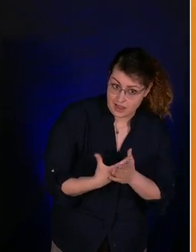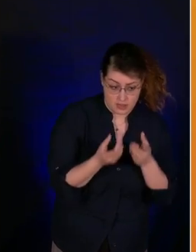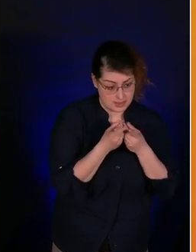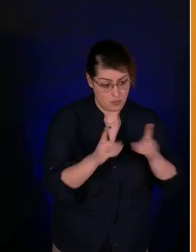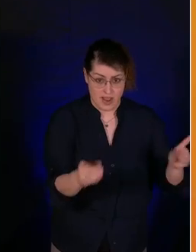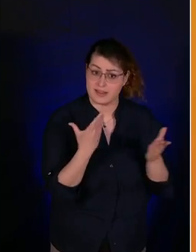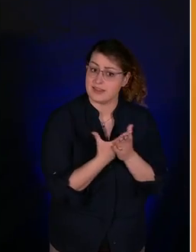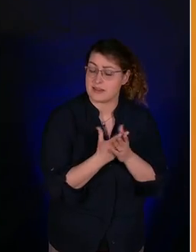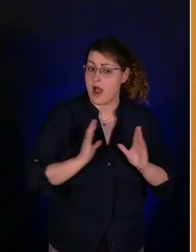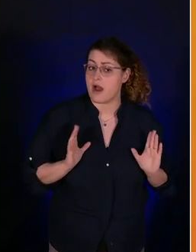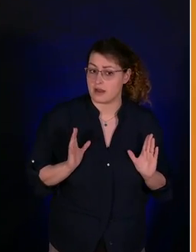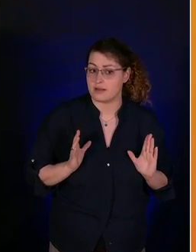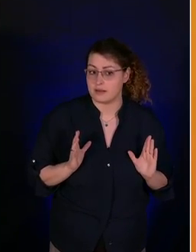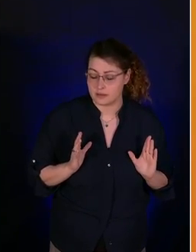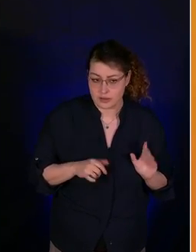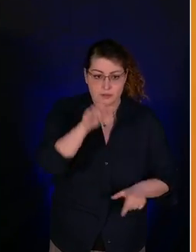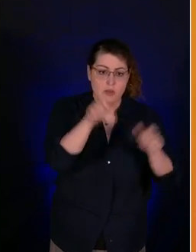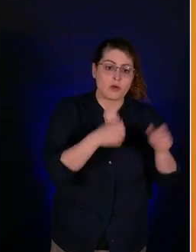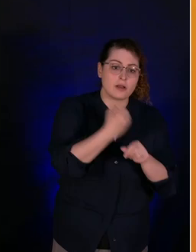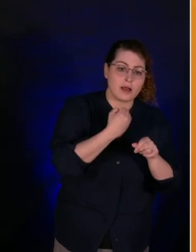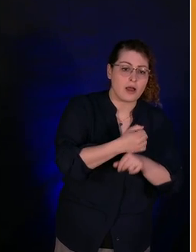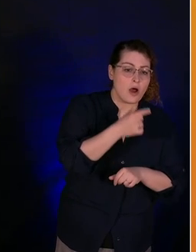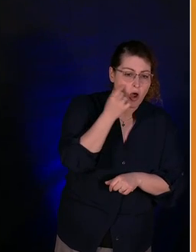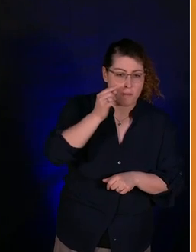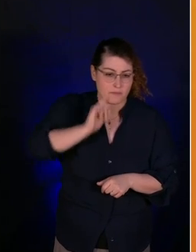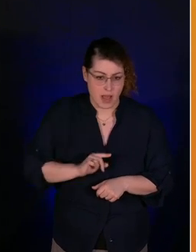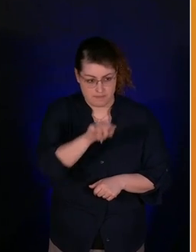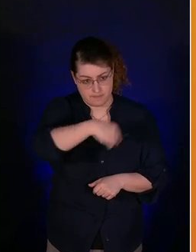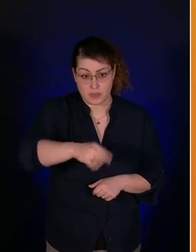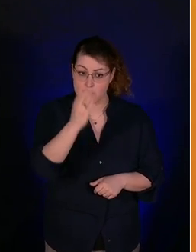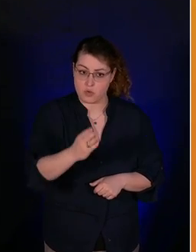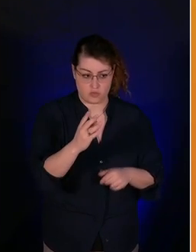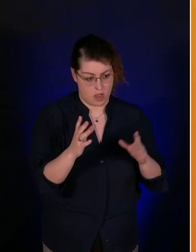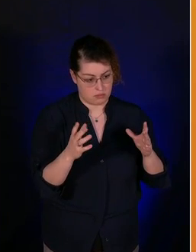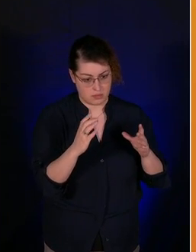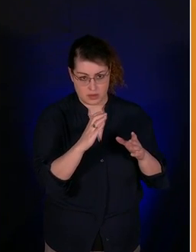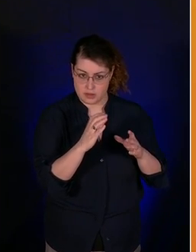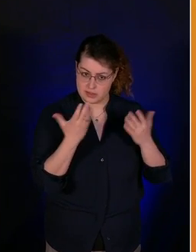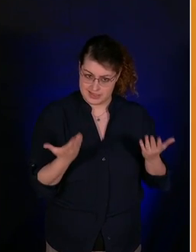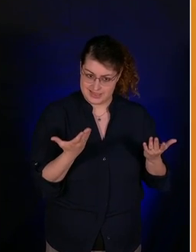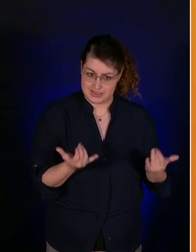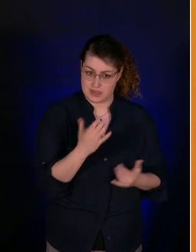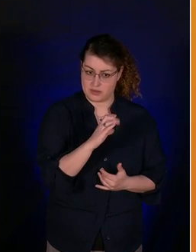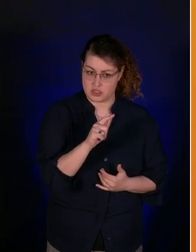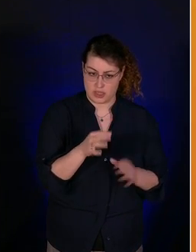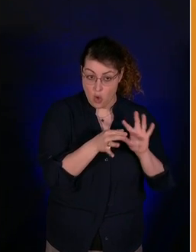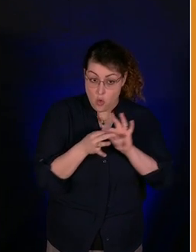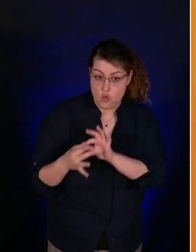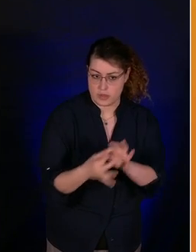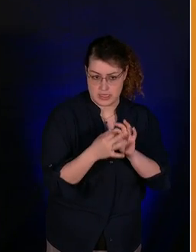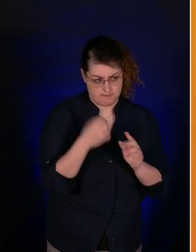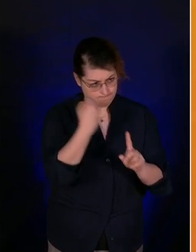démocratie. Les travailleuses et les travailleurs ont besoin d'une CGT unie et porteuse d'orientations et